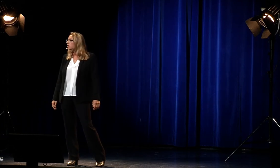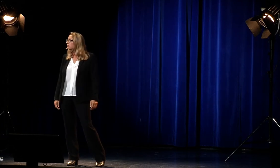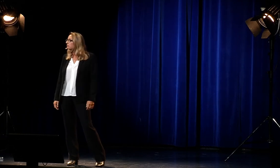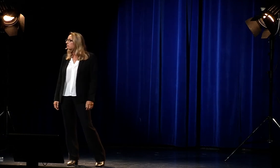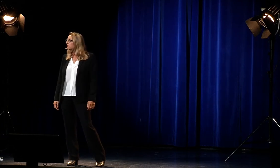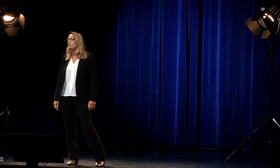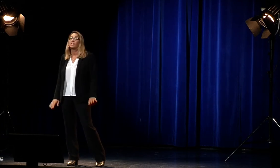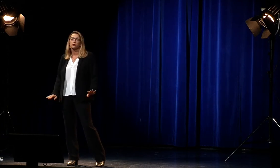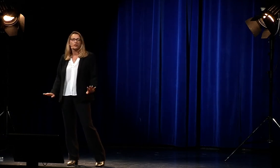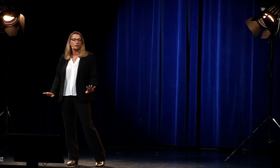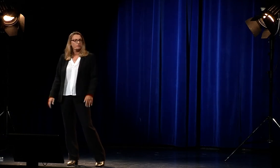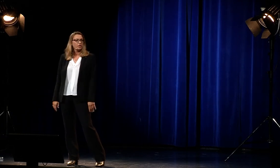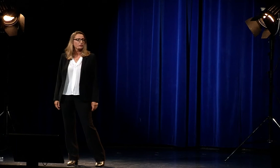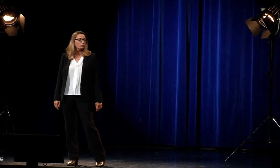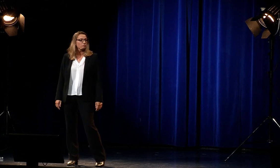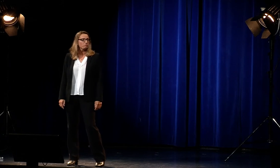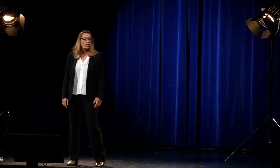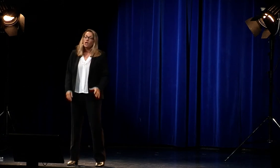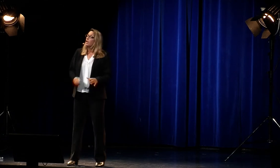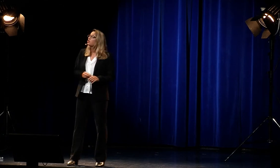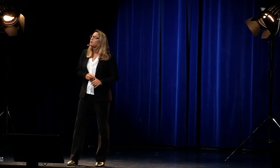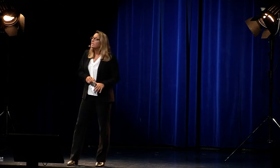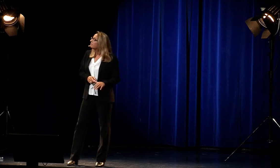mains dans le cambouis ?» Lamentable, hein, la réflexion.